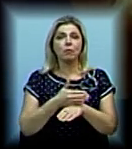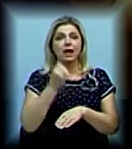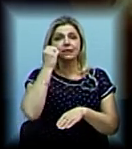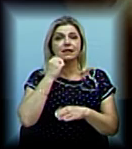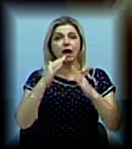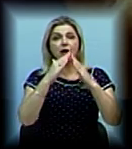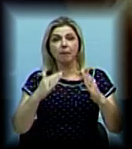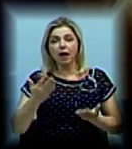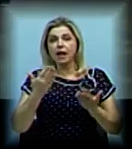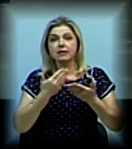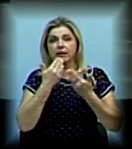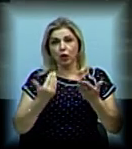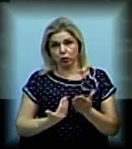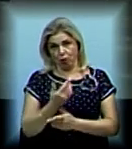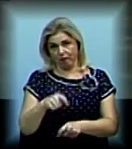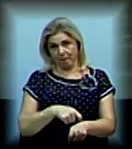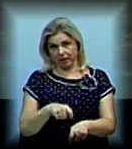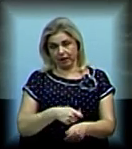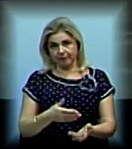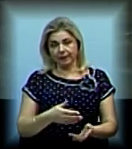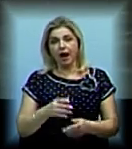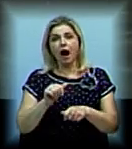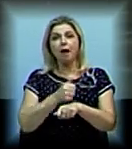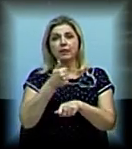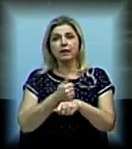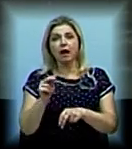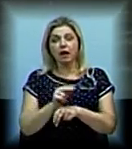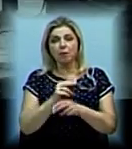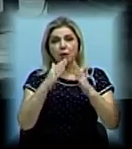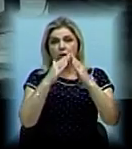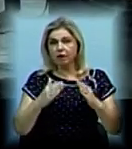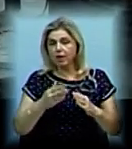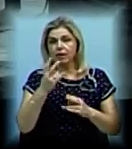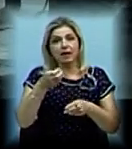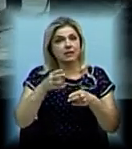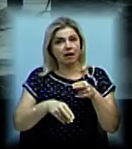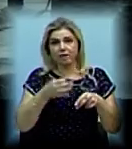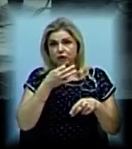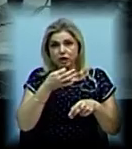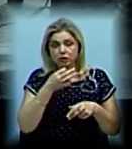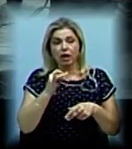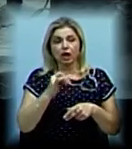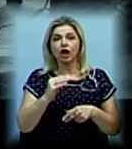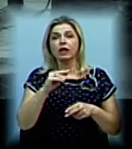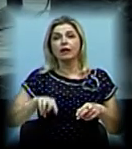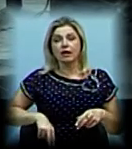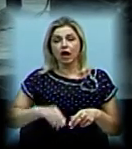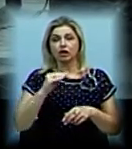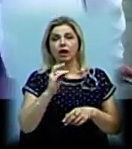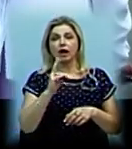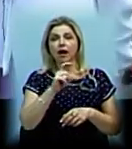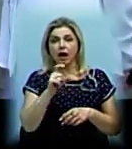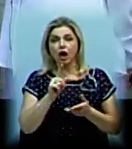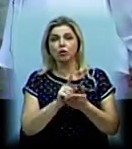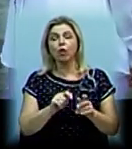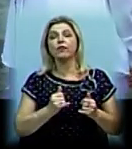немає нових матеріалів? Капітальний ремонт даху не завершено. Згідно угоди з департаментом житлово-комунального господарства, вони мають надати